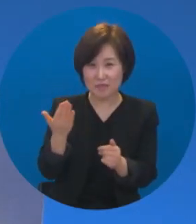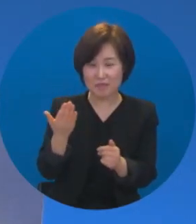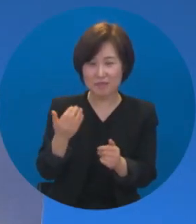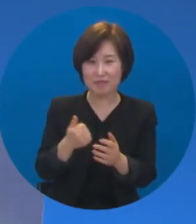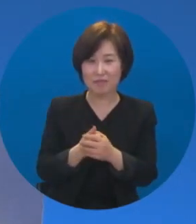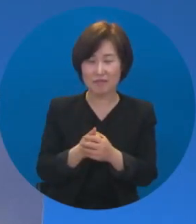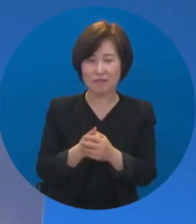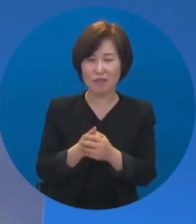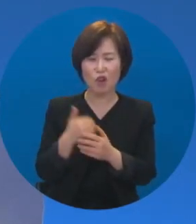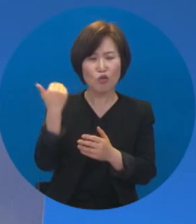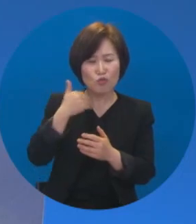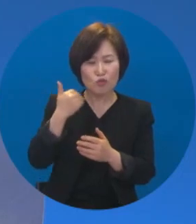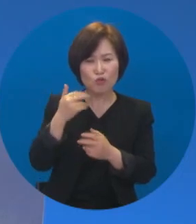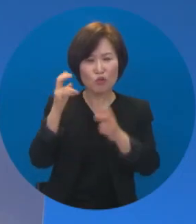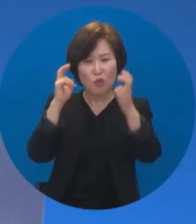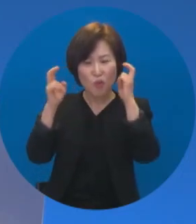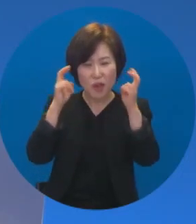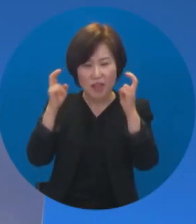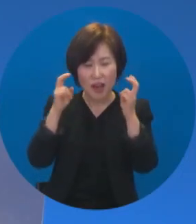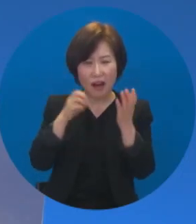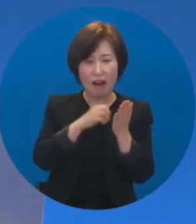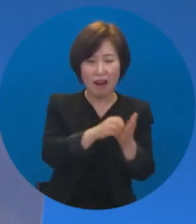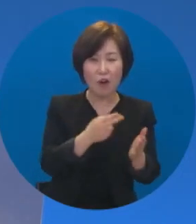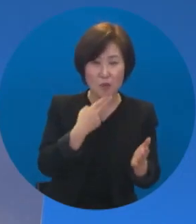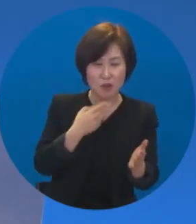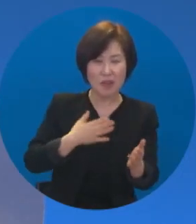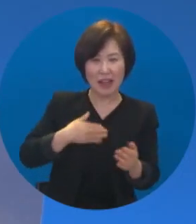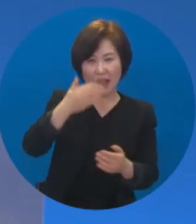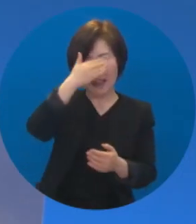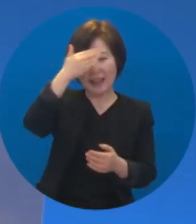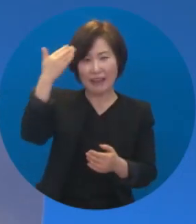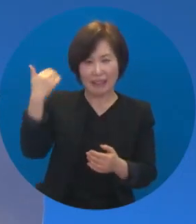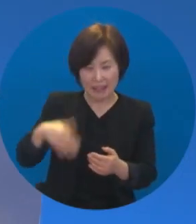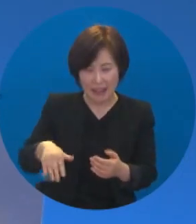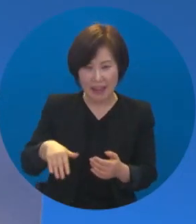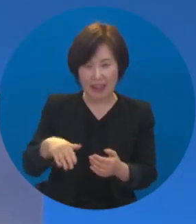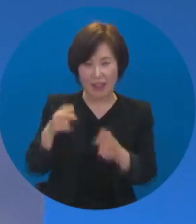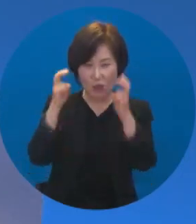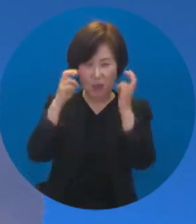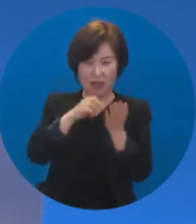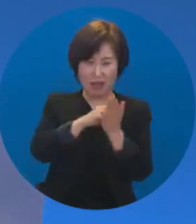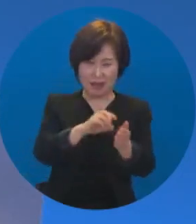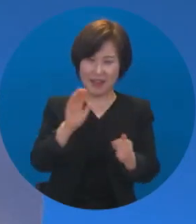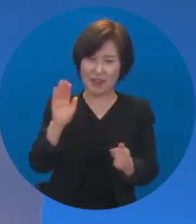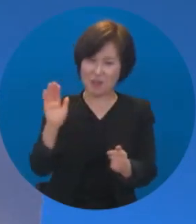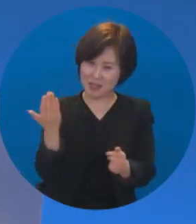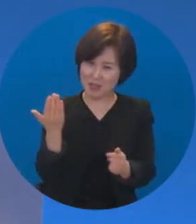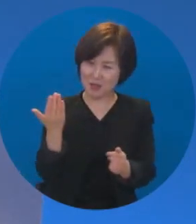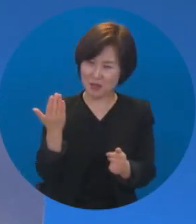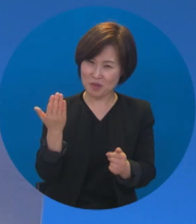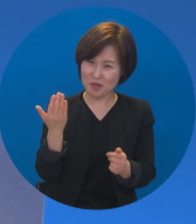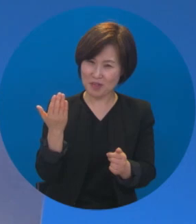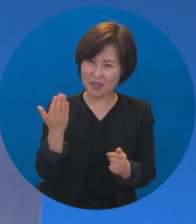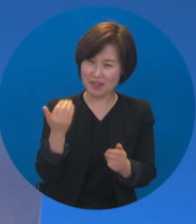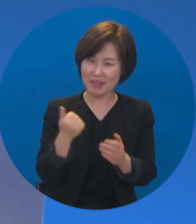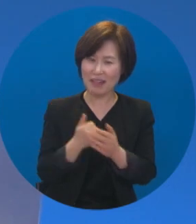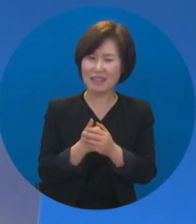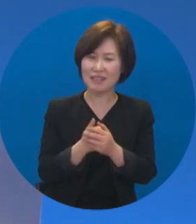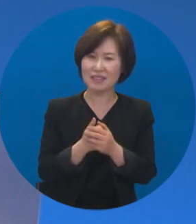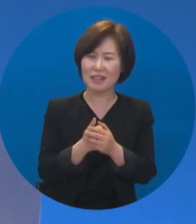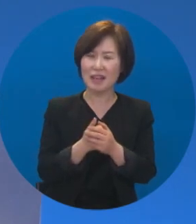그 회사에 지원하지 않아서 난 그 회사에 들어가게 됐어. 나는 교회 안 나가도 할머니께서 기도하셨기 때문에 그렇게 된 것 같아. 이러한